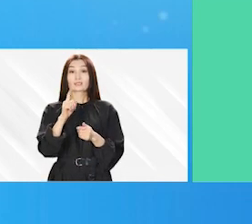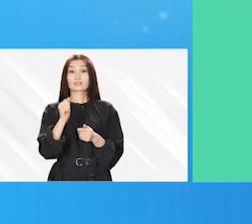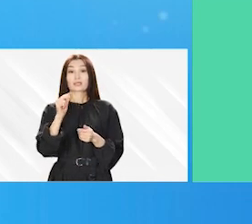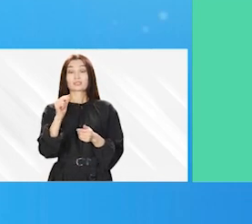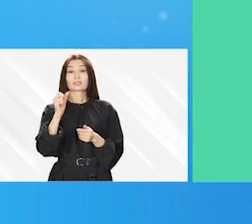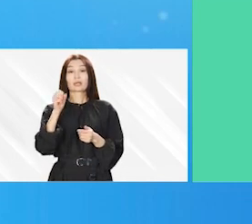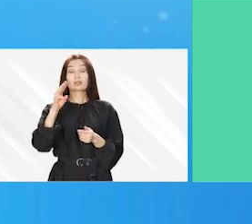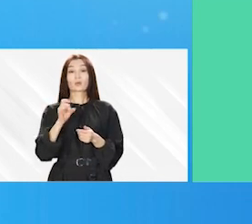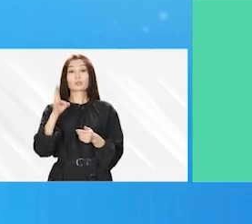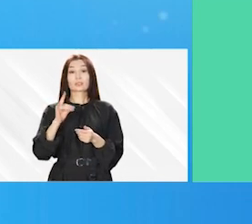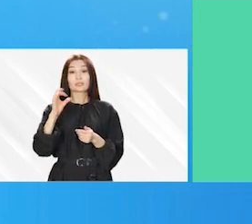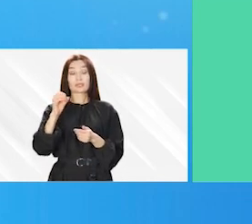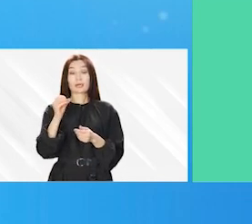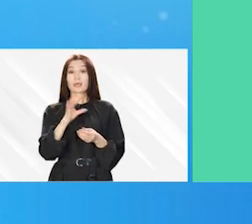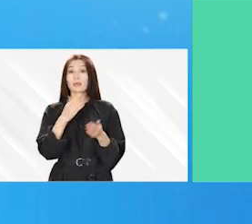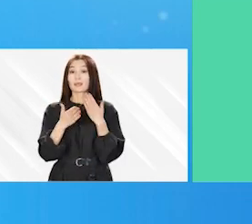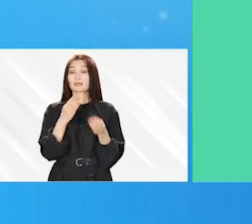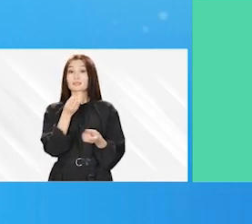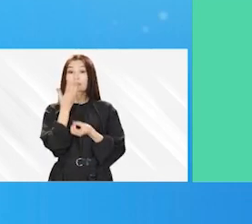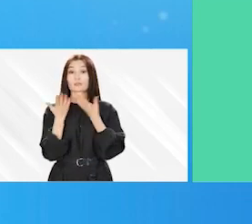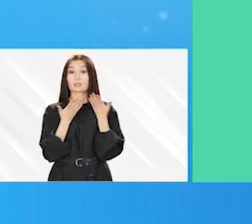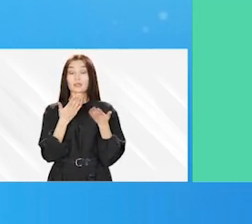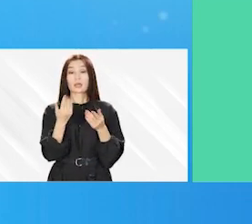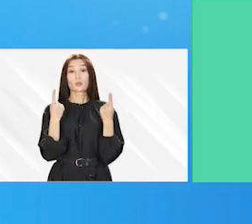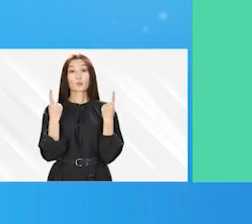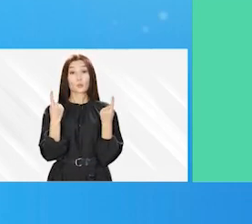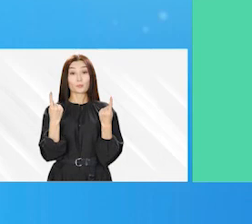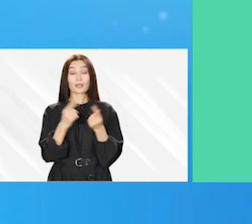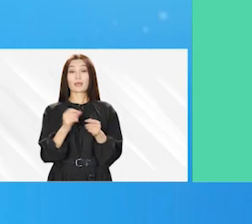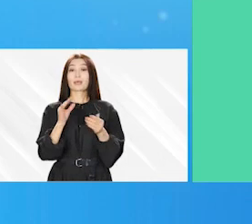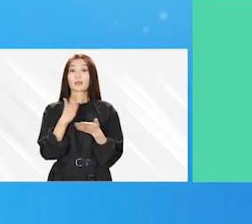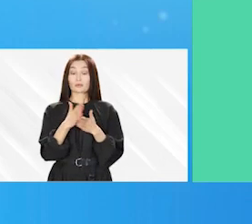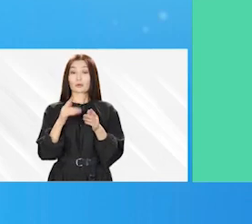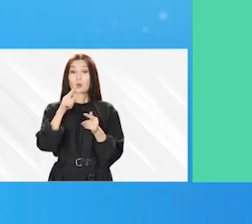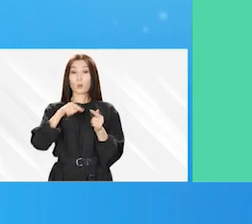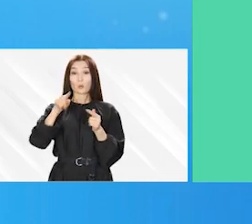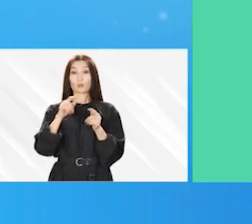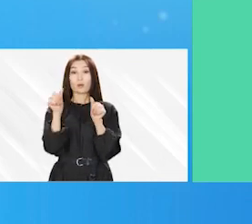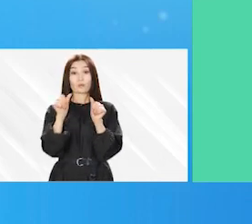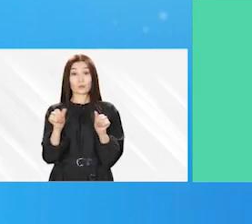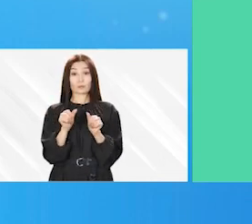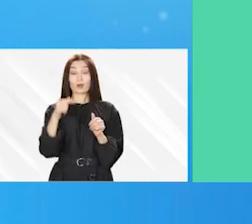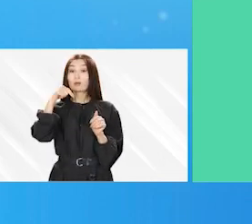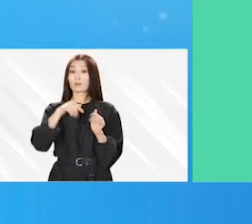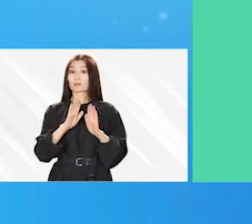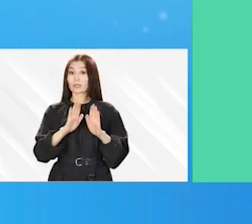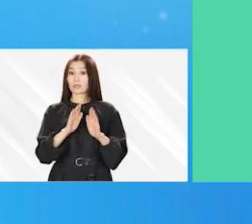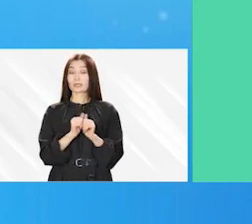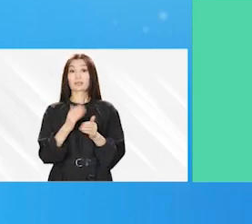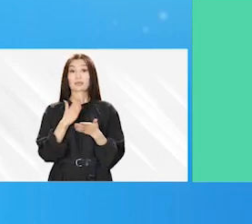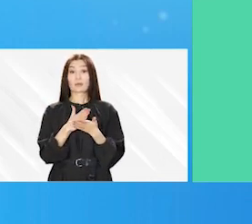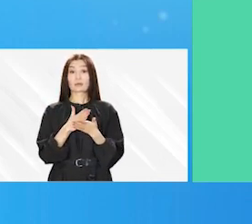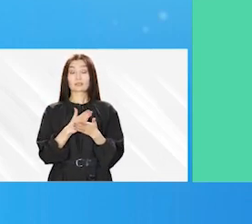бутоны или соцветия они крупнее вегетативных и имеет более округлую форму внутри таких почек